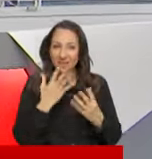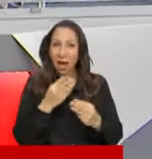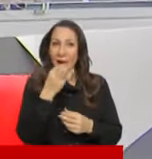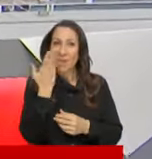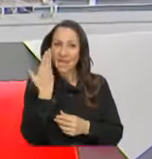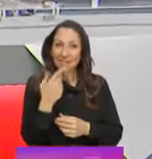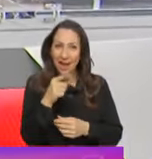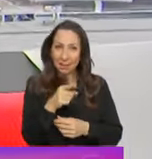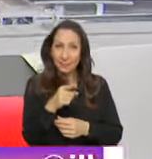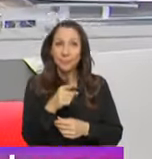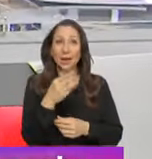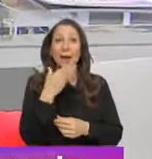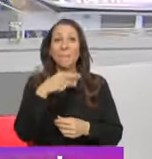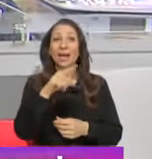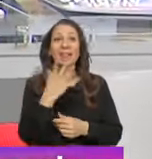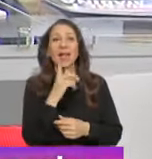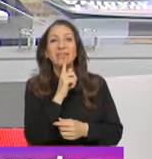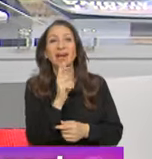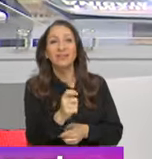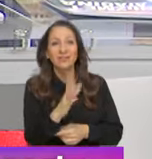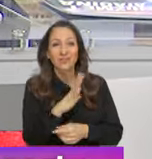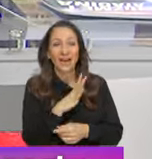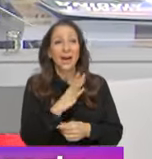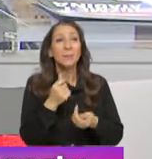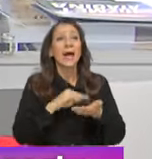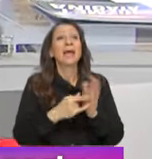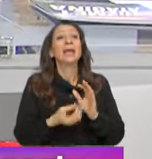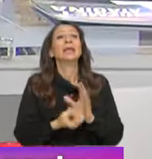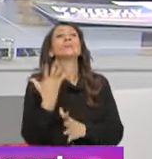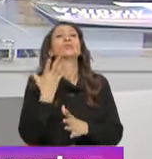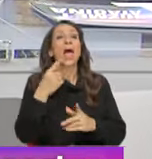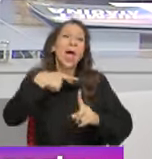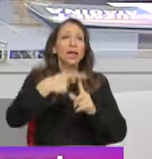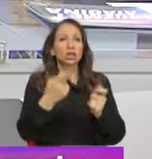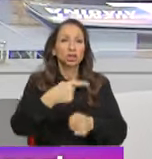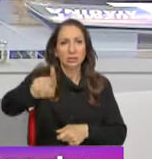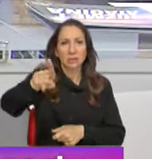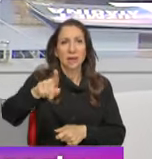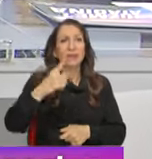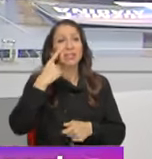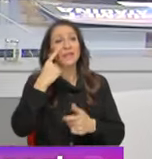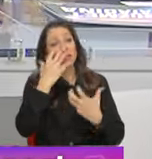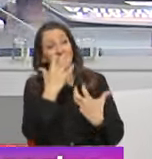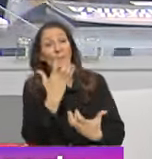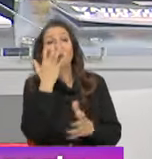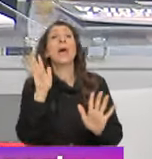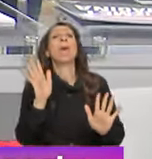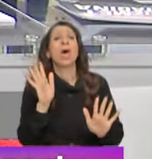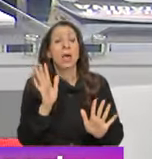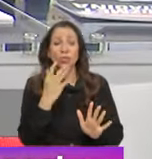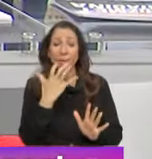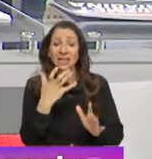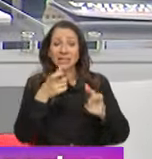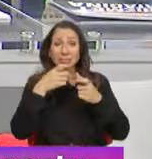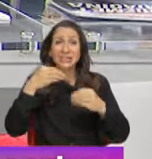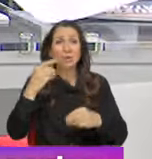haberimizi izleyelim Hani emeklilere ne teklif edildi geçiyorsanız ek iş yapın Her şeyi devletten beklemeyin sim satın domates satın